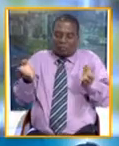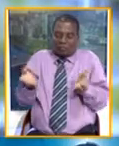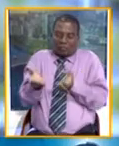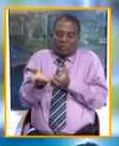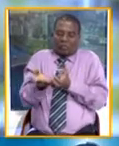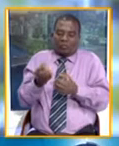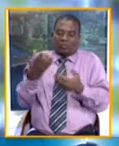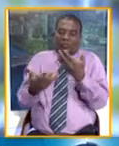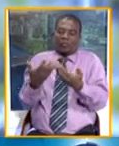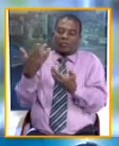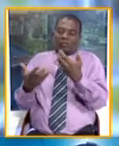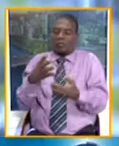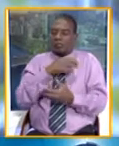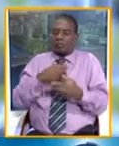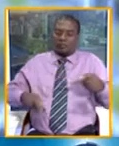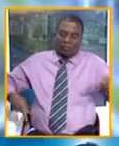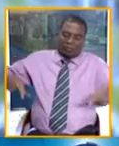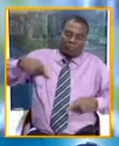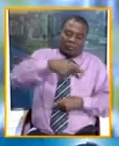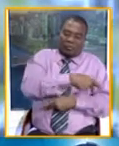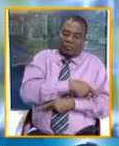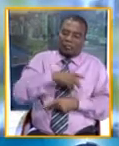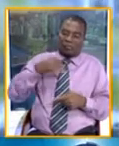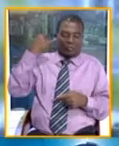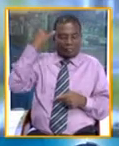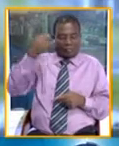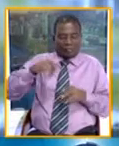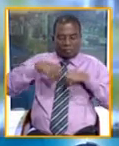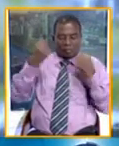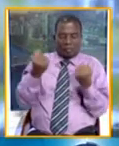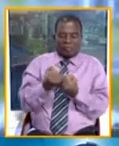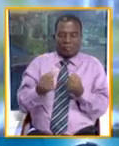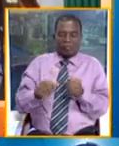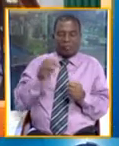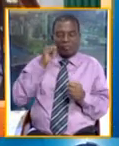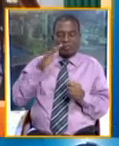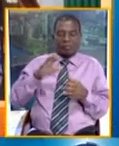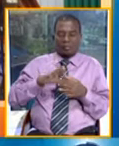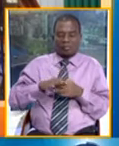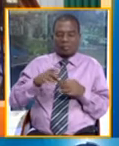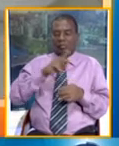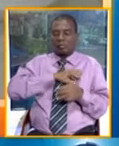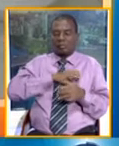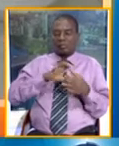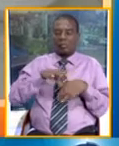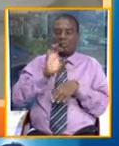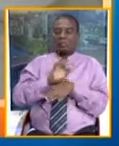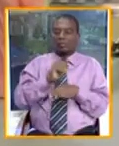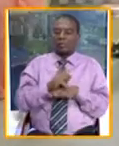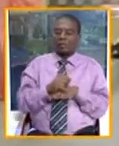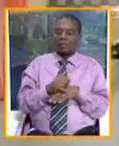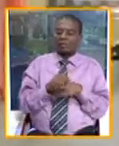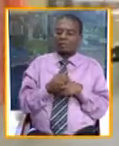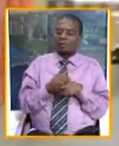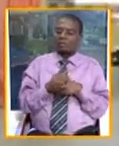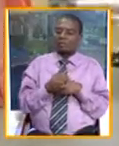pagnes. C'est une initiative de l'association des épouses des policiers de Côte d'Ivoire. Mama Traoré.